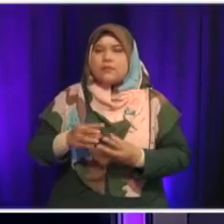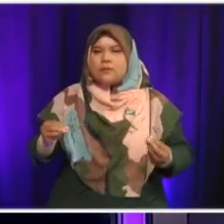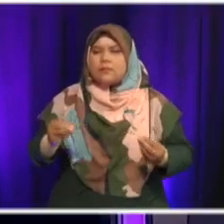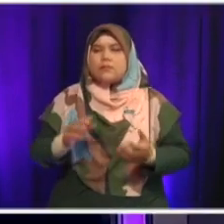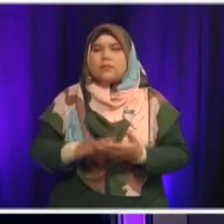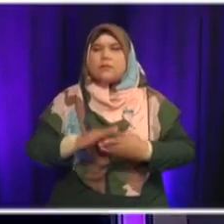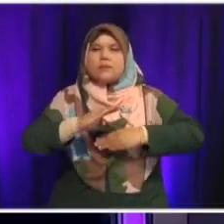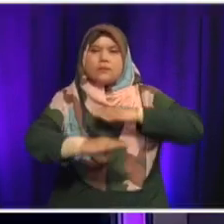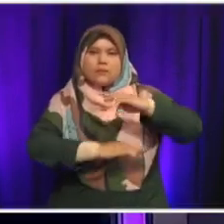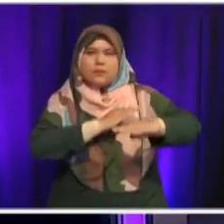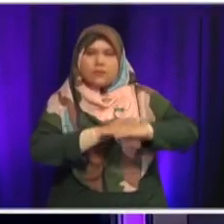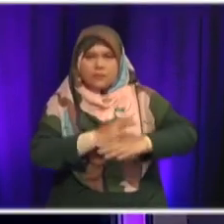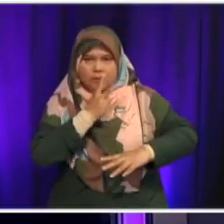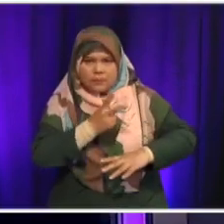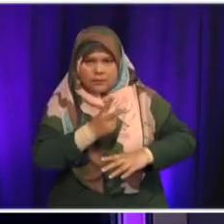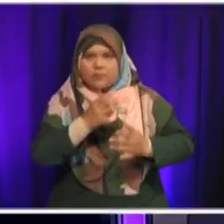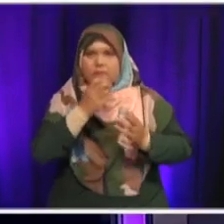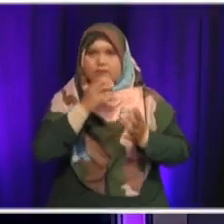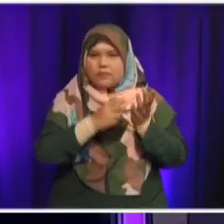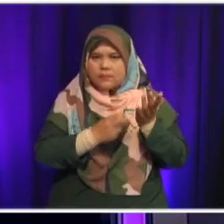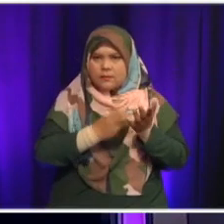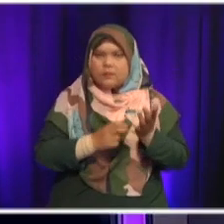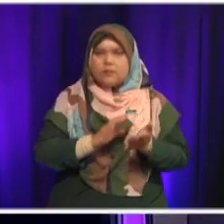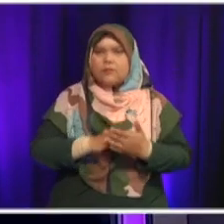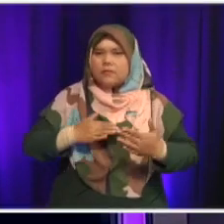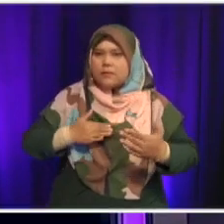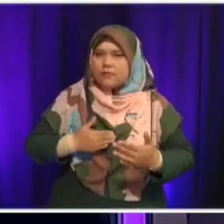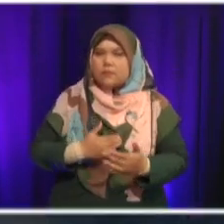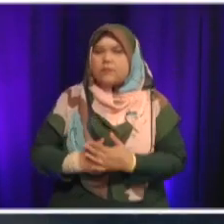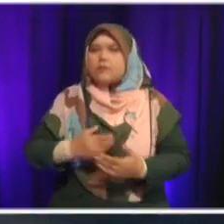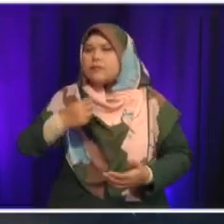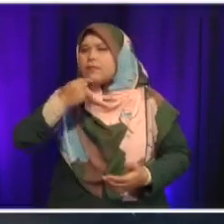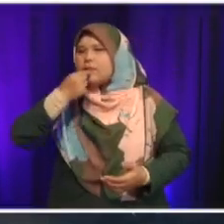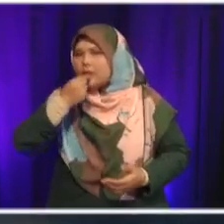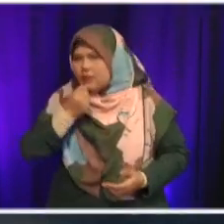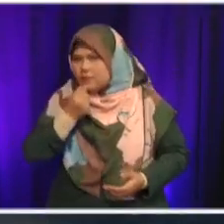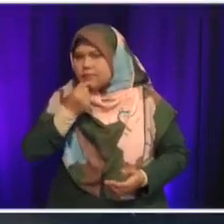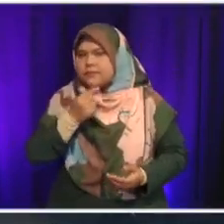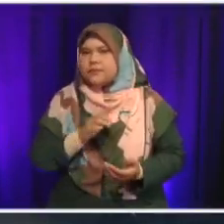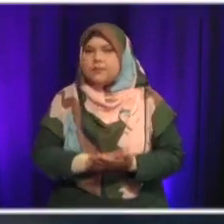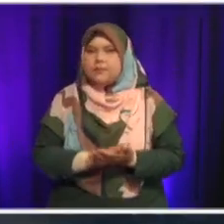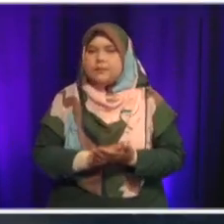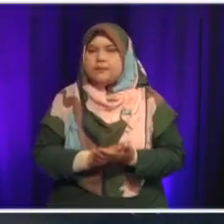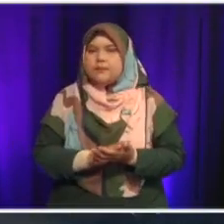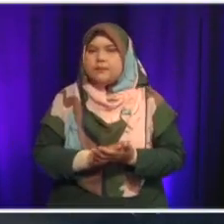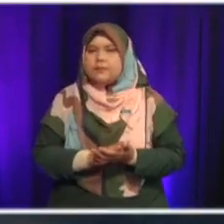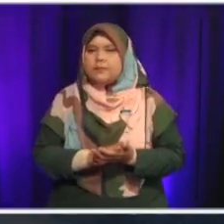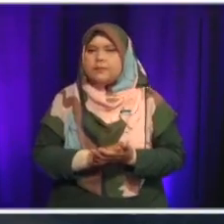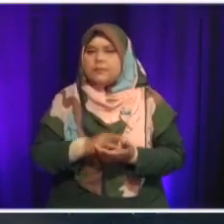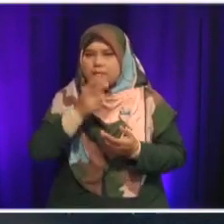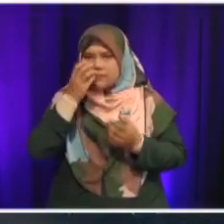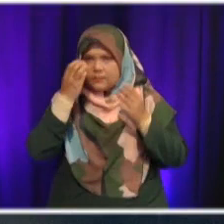membungkus kue juga sampailah masa Ivan tadi buat sampai Rasul sampai rasilah saya